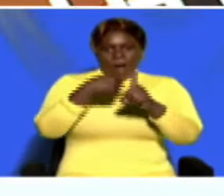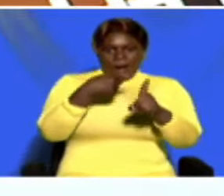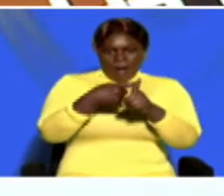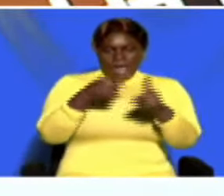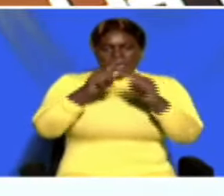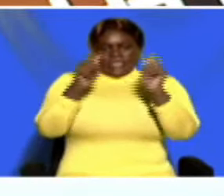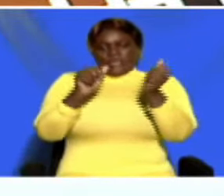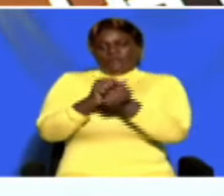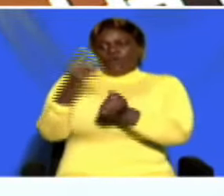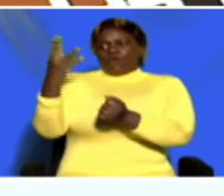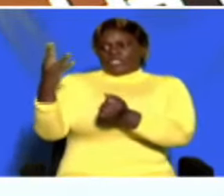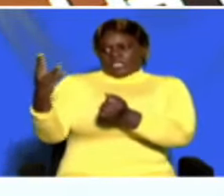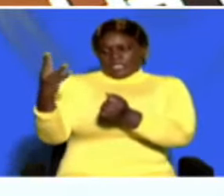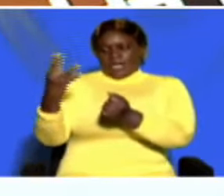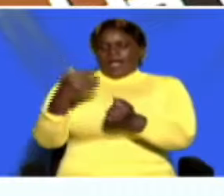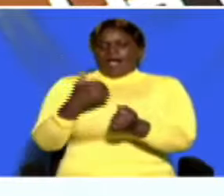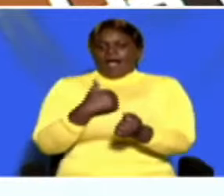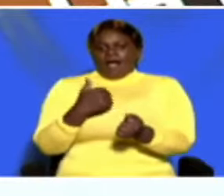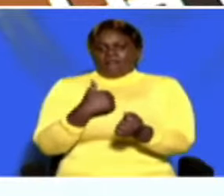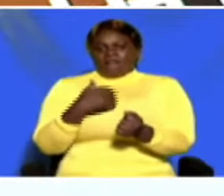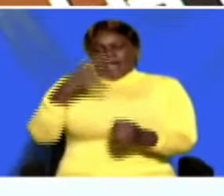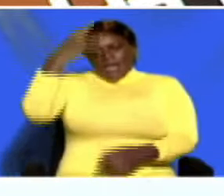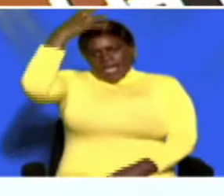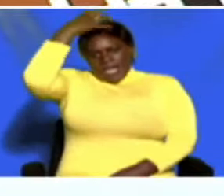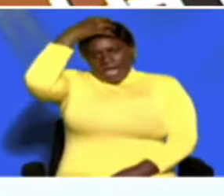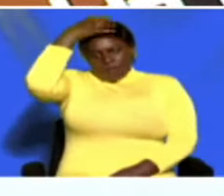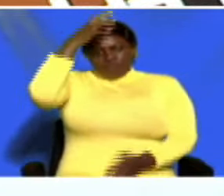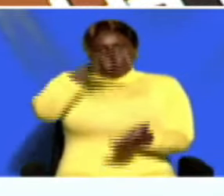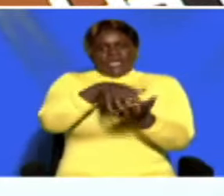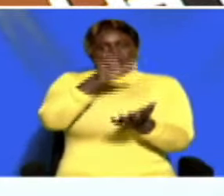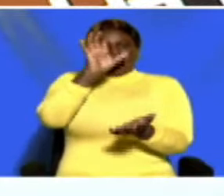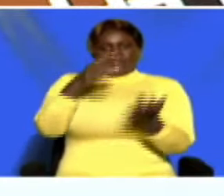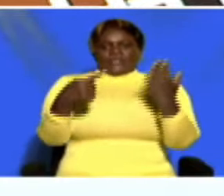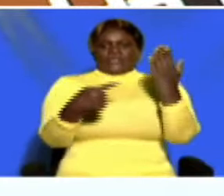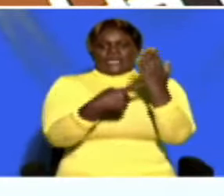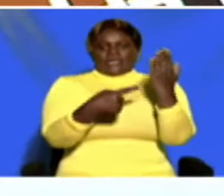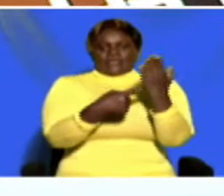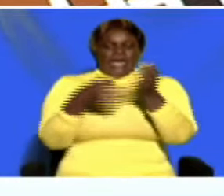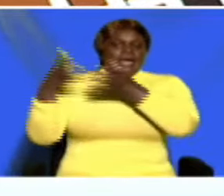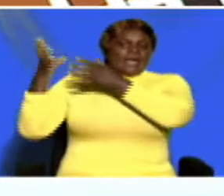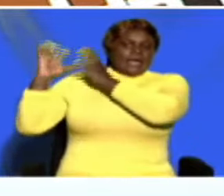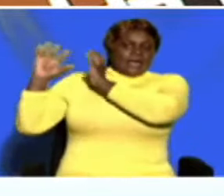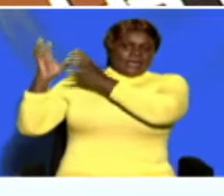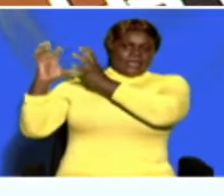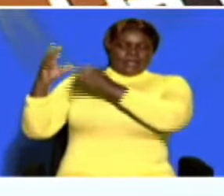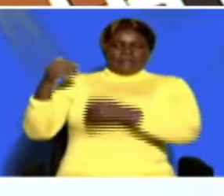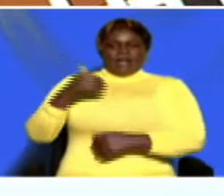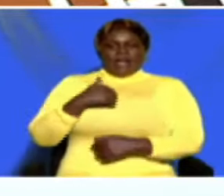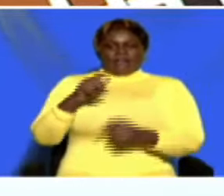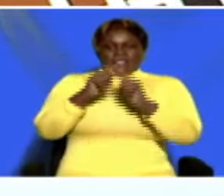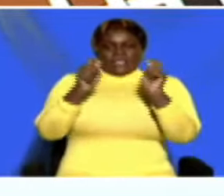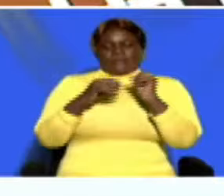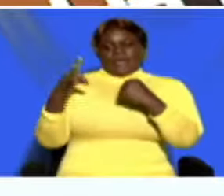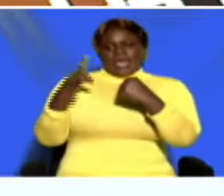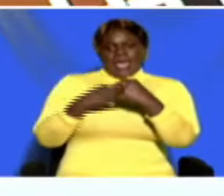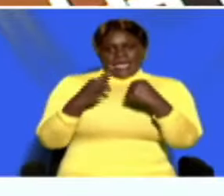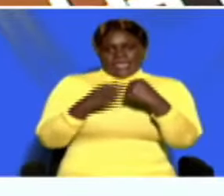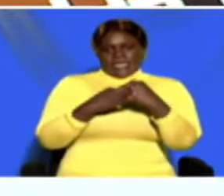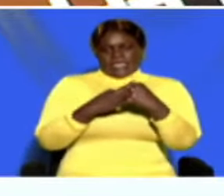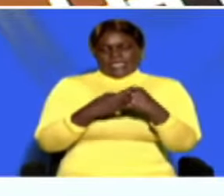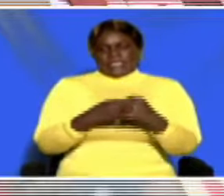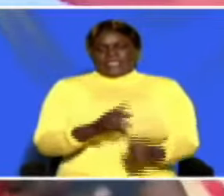timu 12 kila kaunti, huku Lamu, Tana River, Taita Taveta na Kilifi zikiwa na timu 8 kwa kila